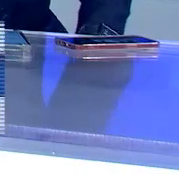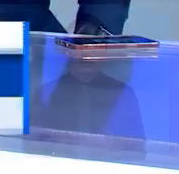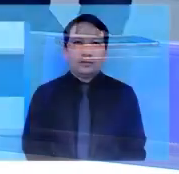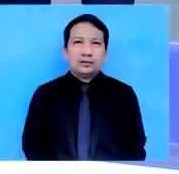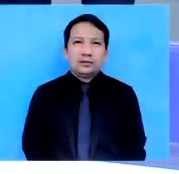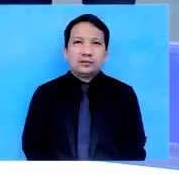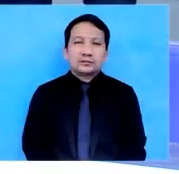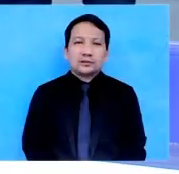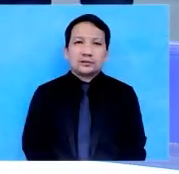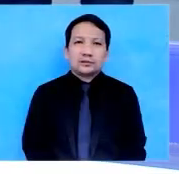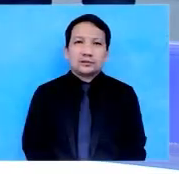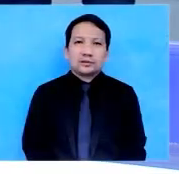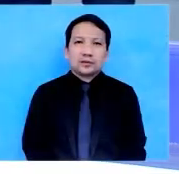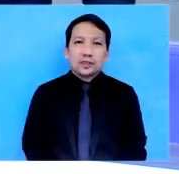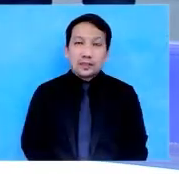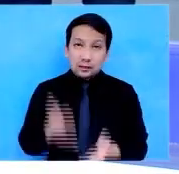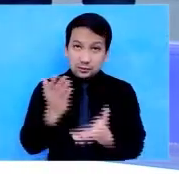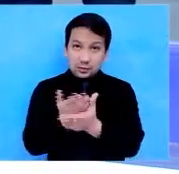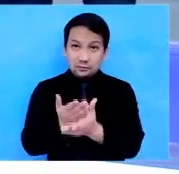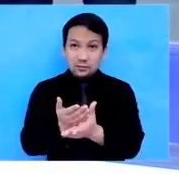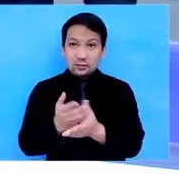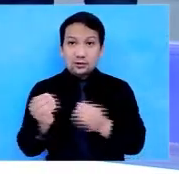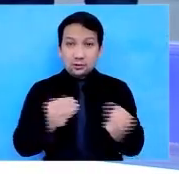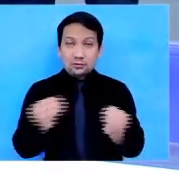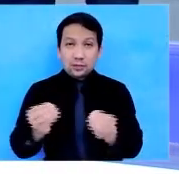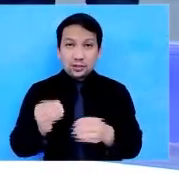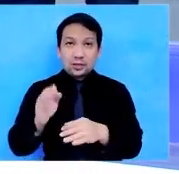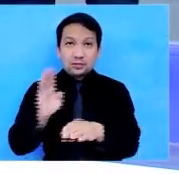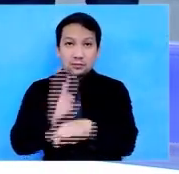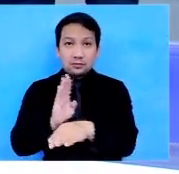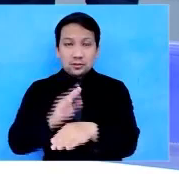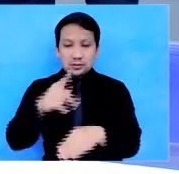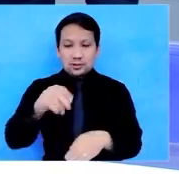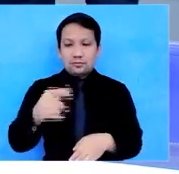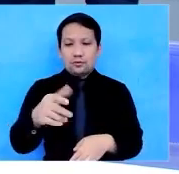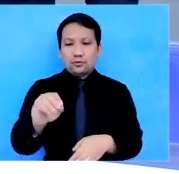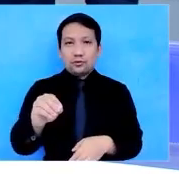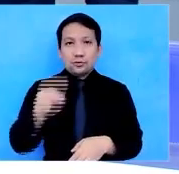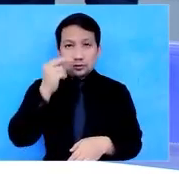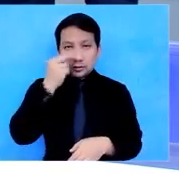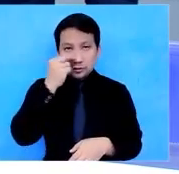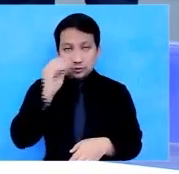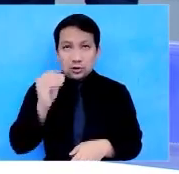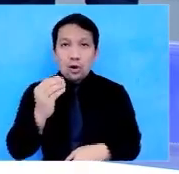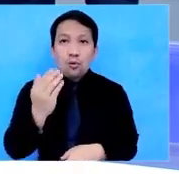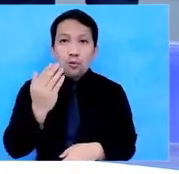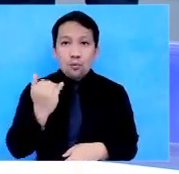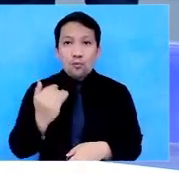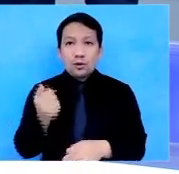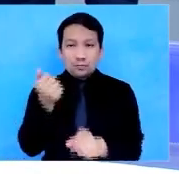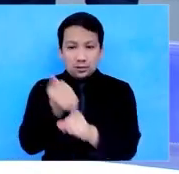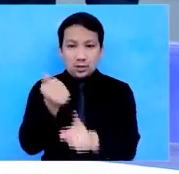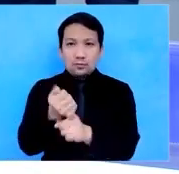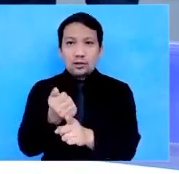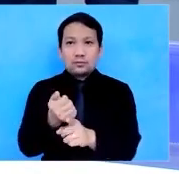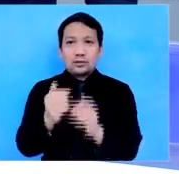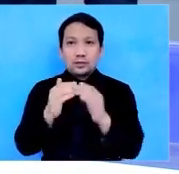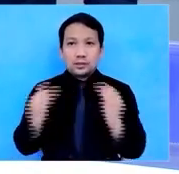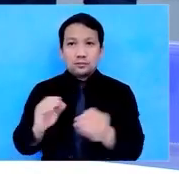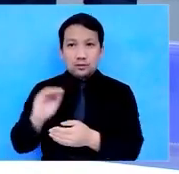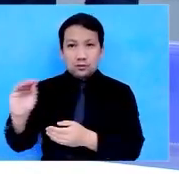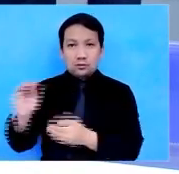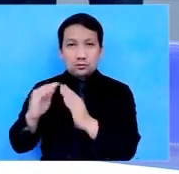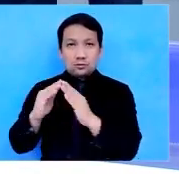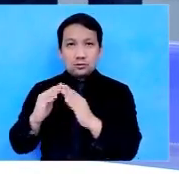Itigil operasyon ang mga negosyo at programa ng mga Teves sa Negros Oriental kasunod ng mga raid sa kanilang mga